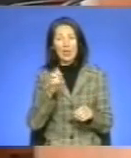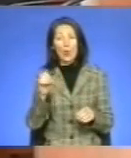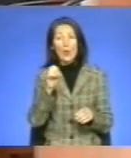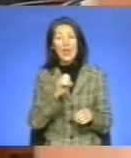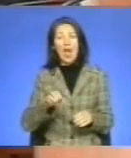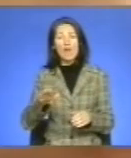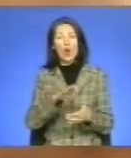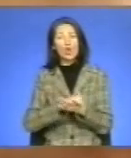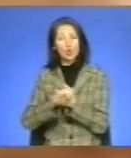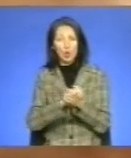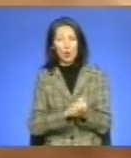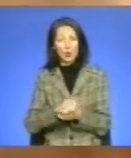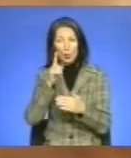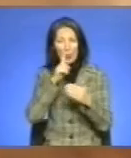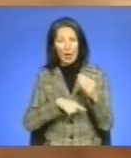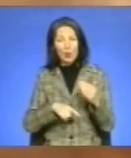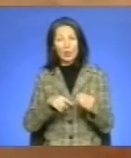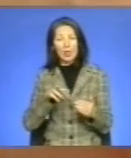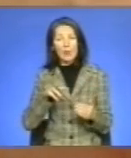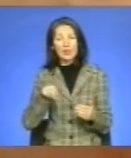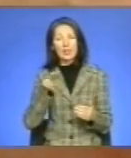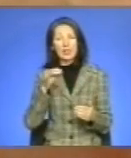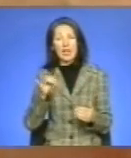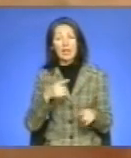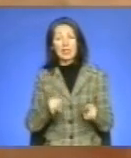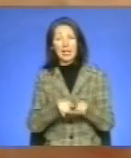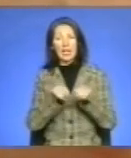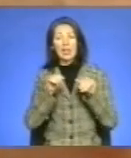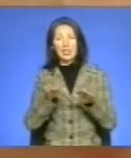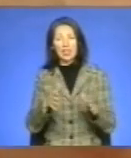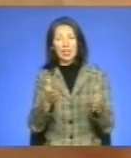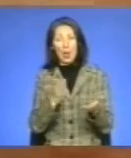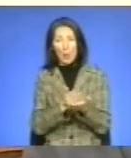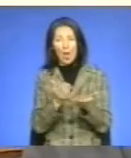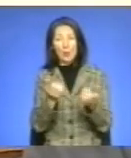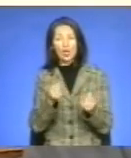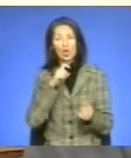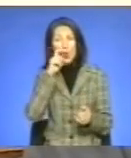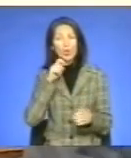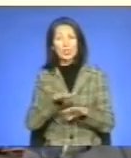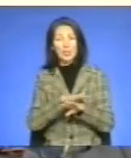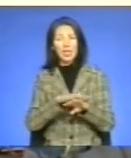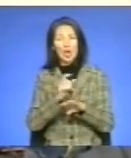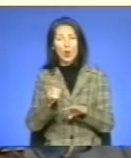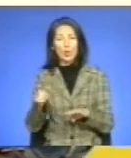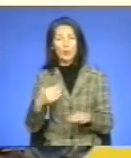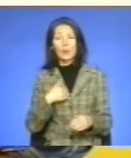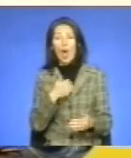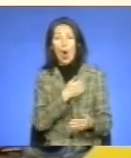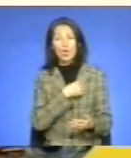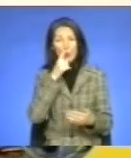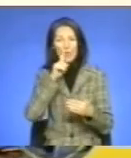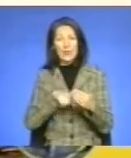Дей. Але таке рішення має прийняти український народ, додав посол. Ми хотіли би вірити, що угода